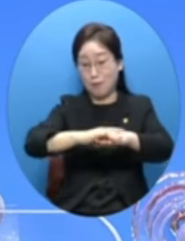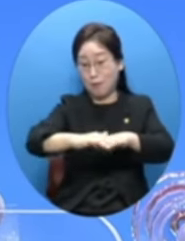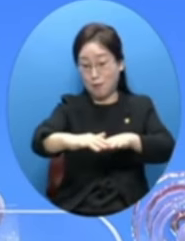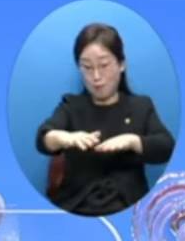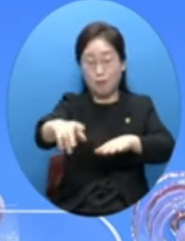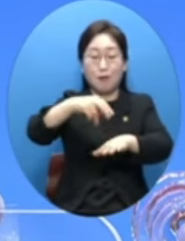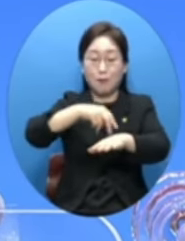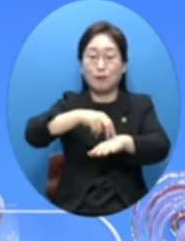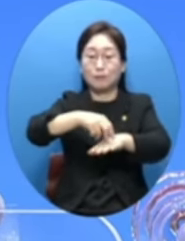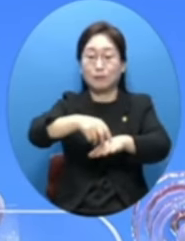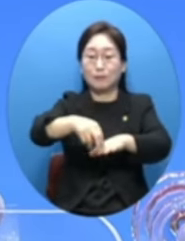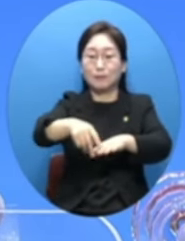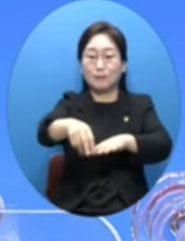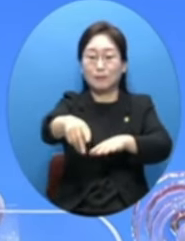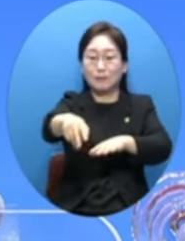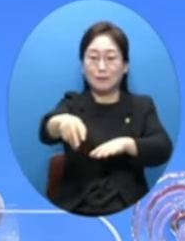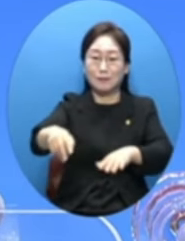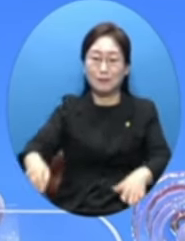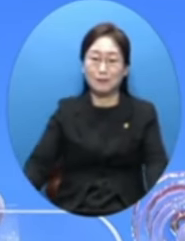걸어나갔습니다.